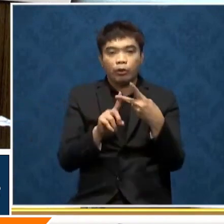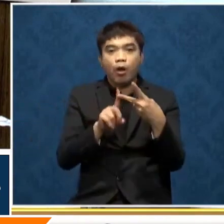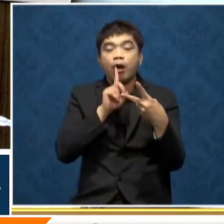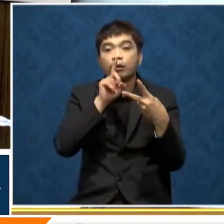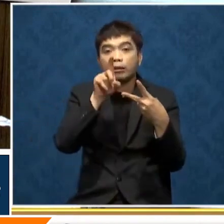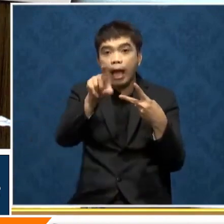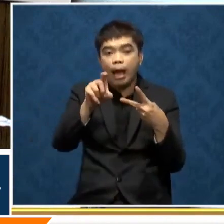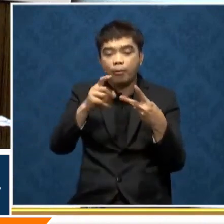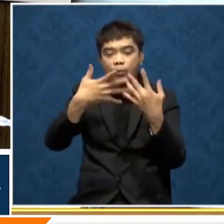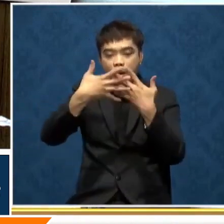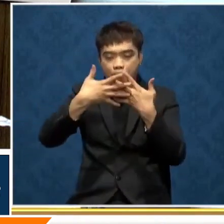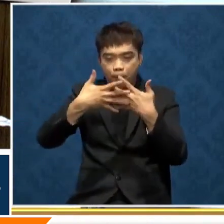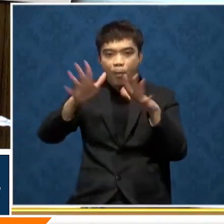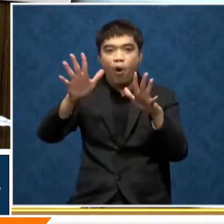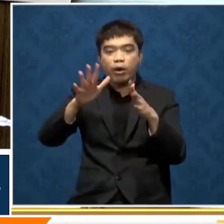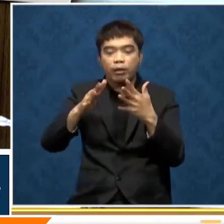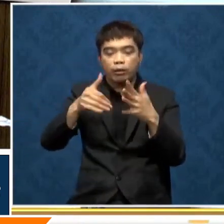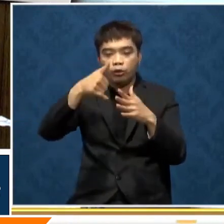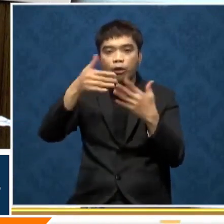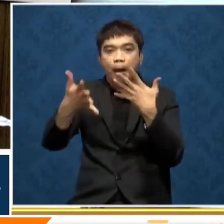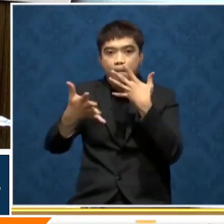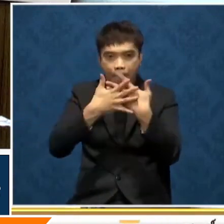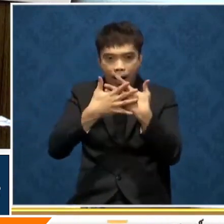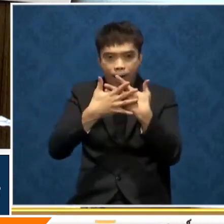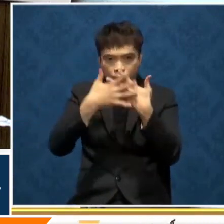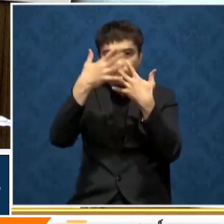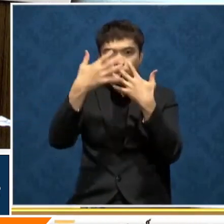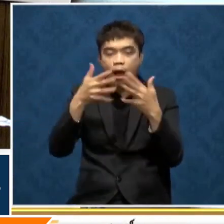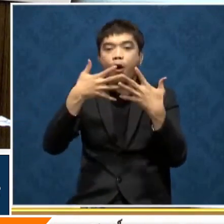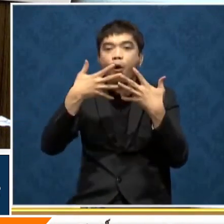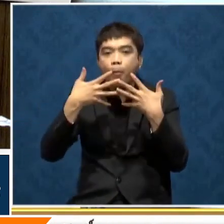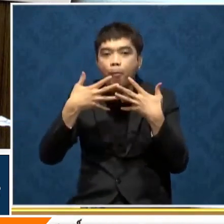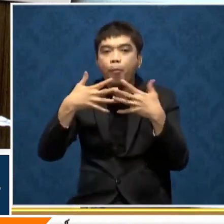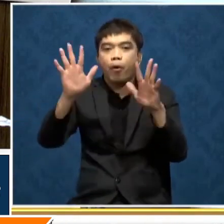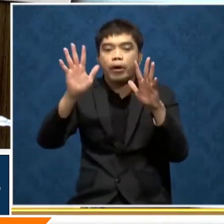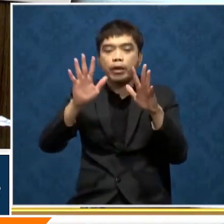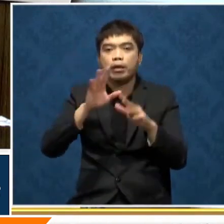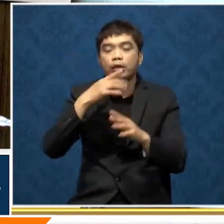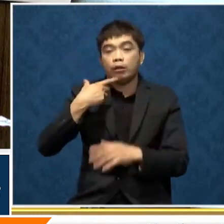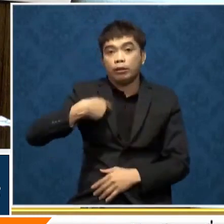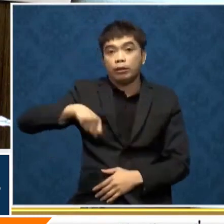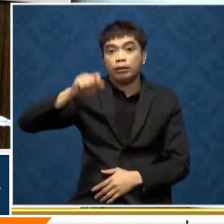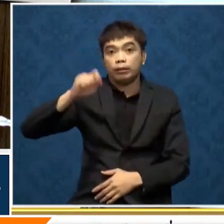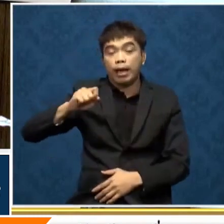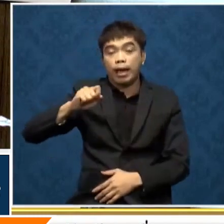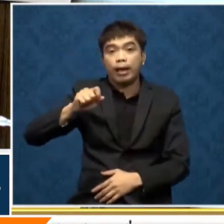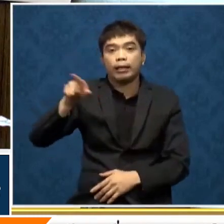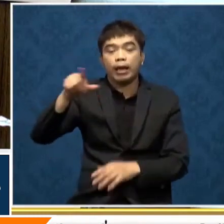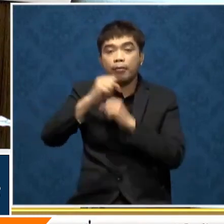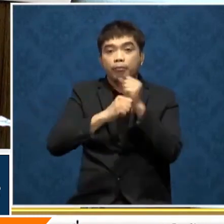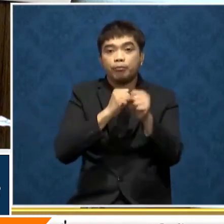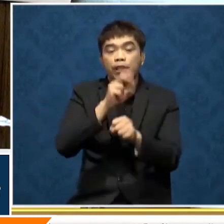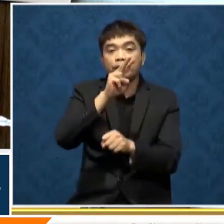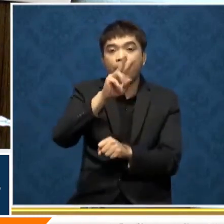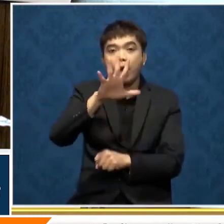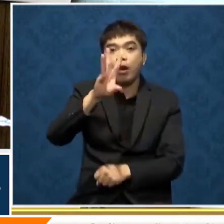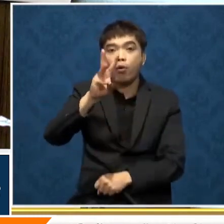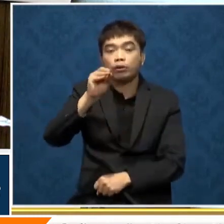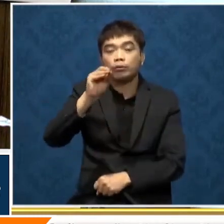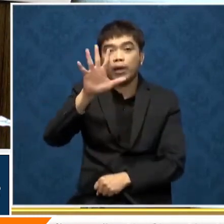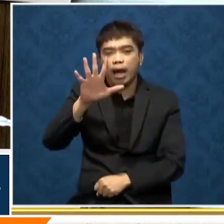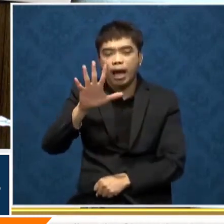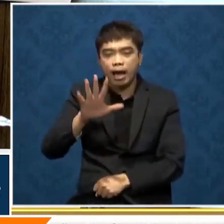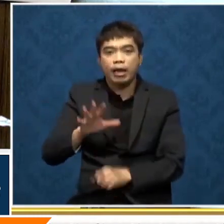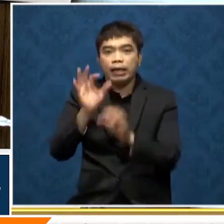ตัวชั่วคราวนะครับข้อบังคับของประธานศาลฎีกาเรื่องการปล่อยตัว 2565ท่านระบุว่าเป็น